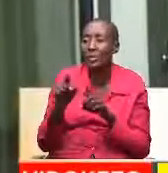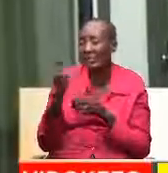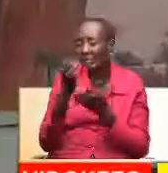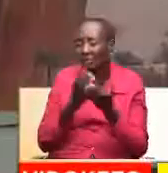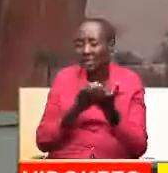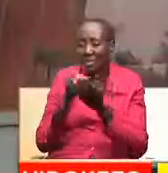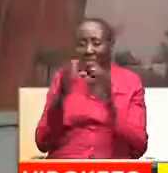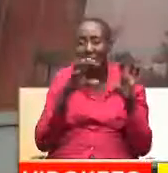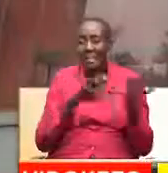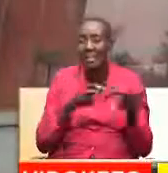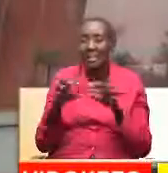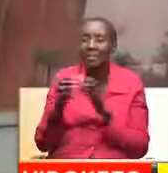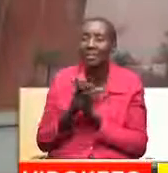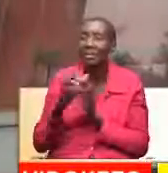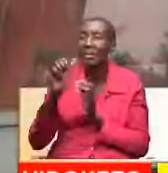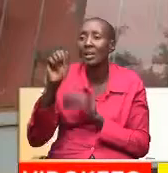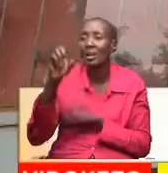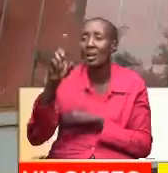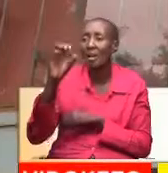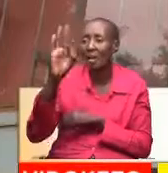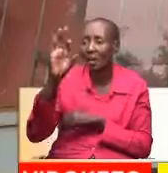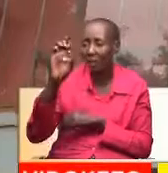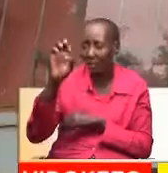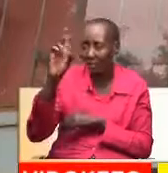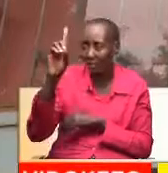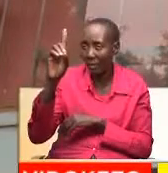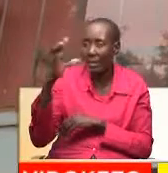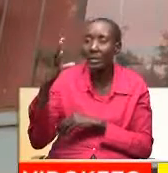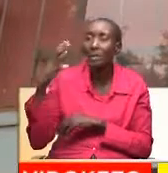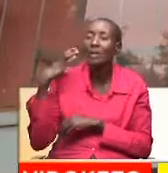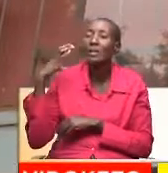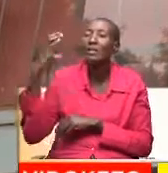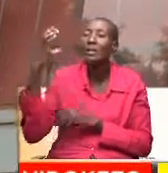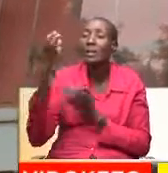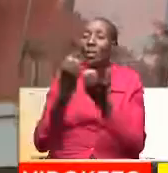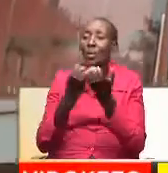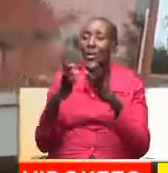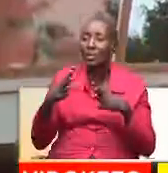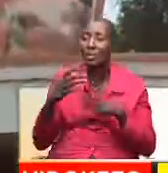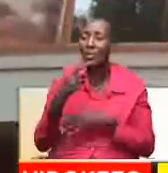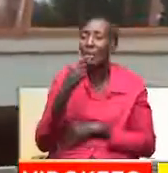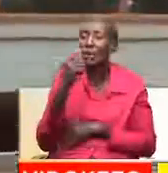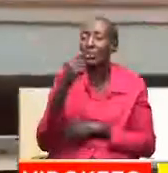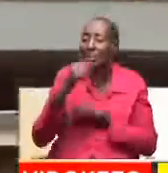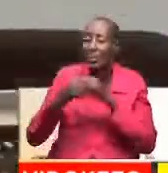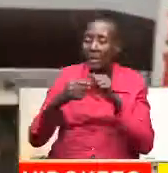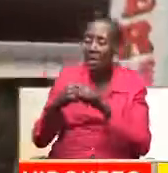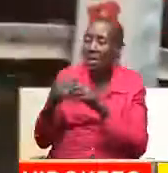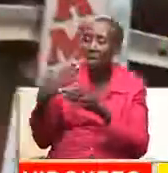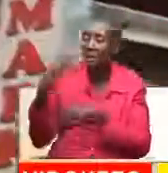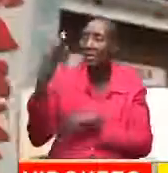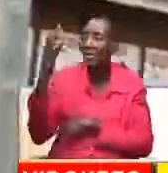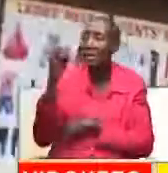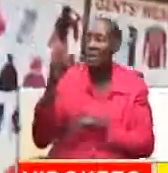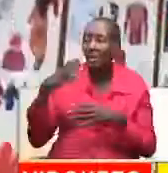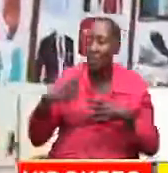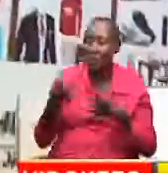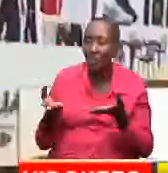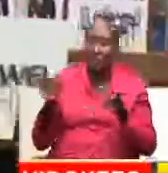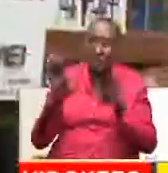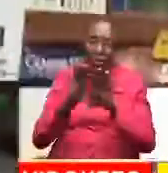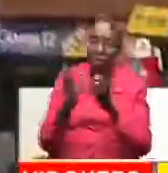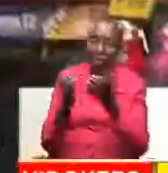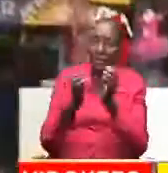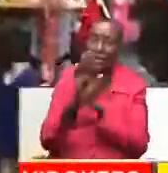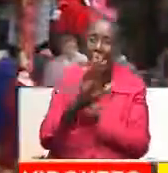chini. Alfred Wanyoike ni mwenyekiti wa chama cha wafanyabiashara Thika. Anatujuza kuwa mwaka jana watu 30 walifunga kazi zao na mwaka huu